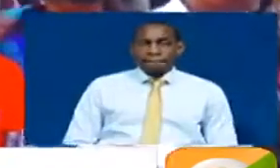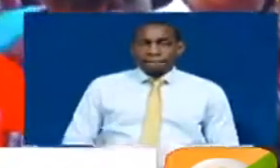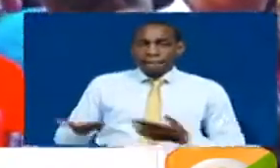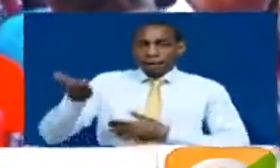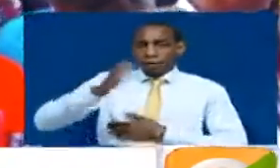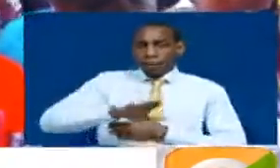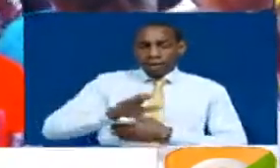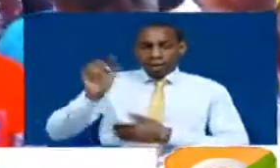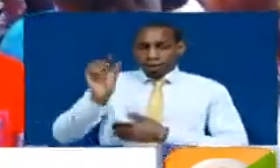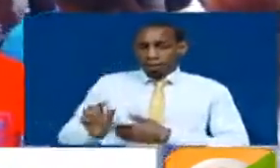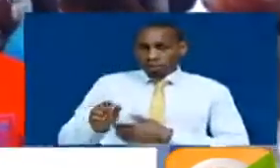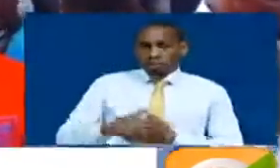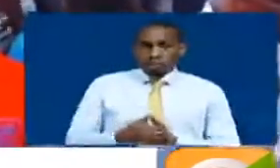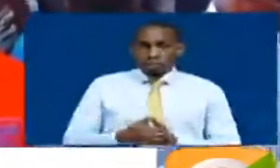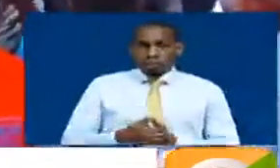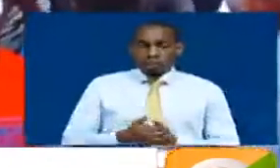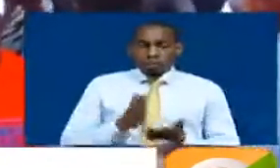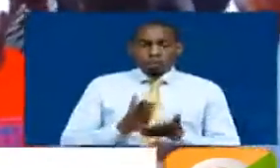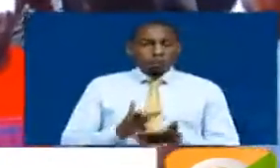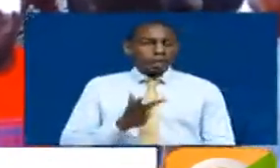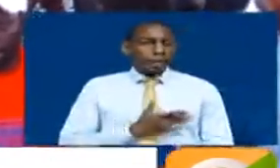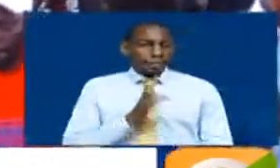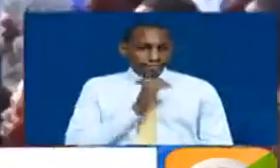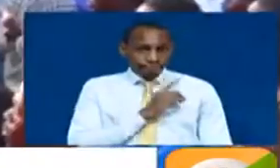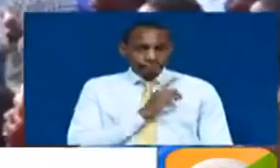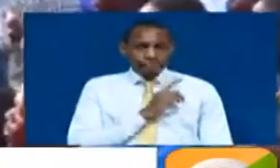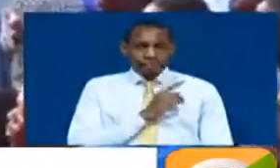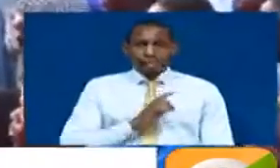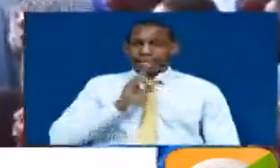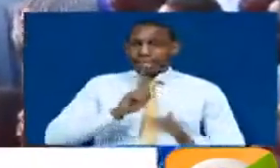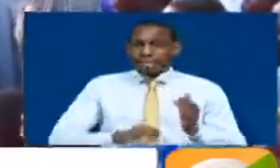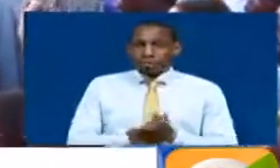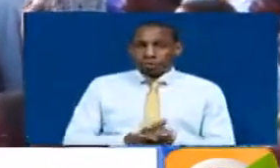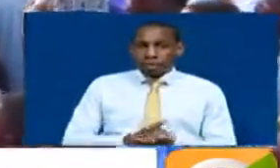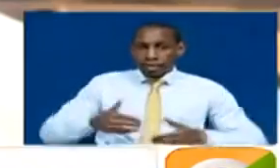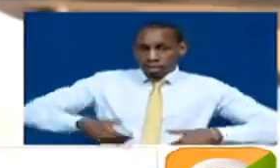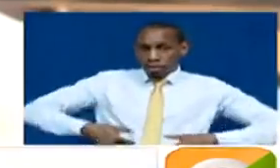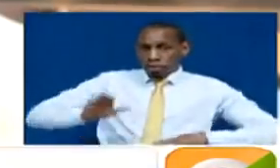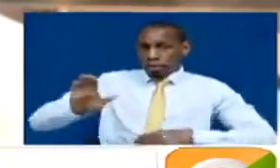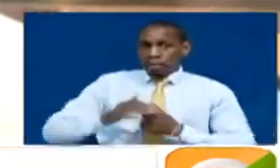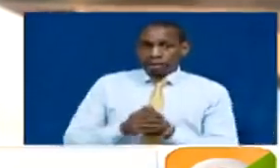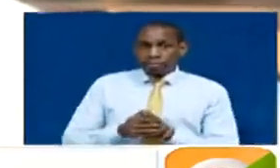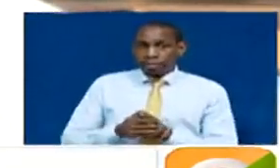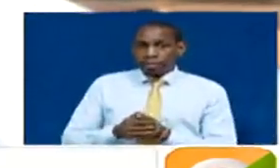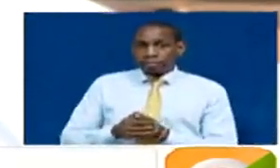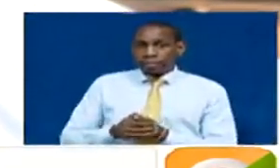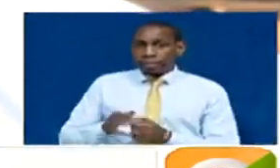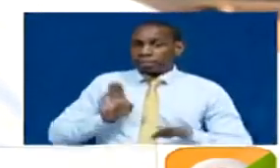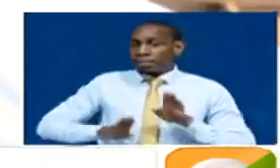Nimerudi hapa Gongoni na moyo mzito sana. Nasema huyo kijana hana adabu.